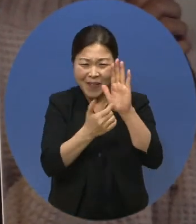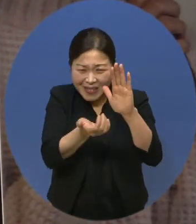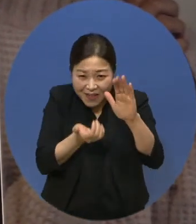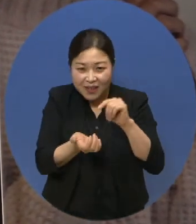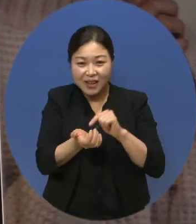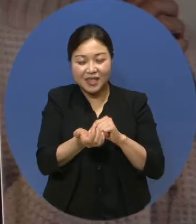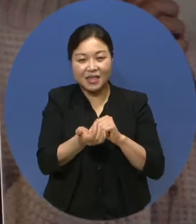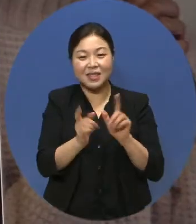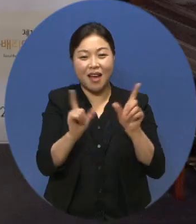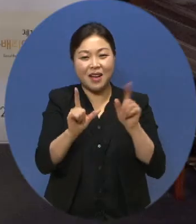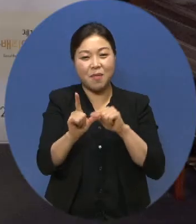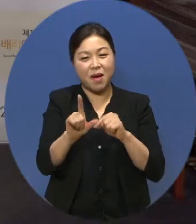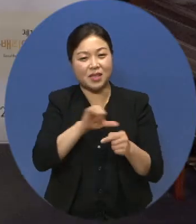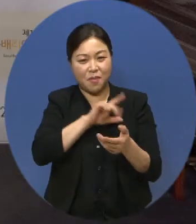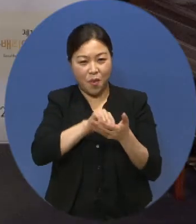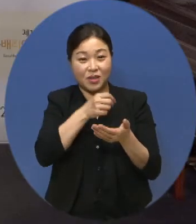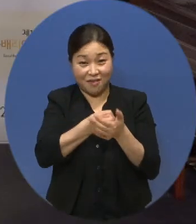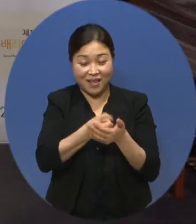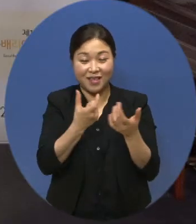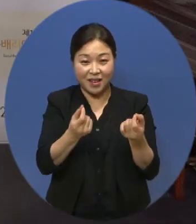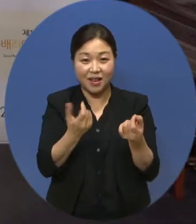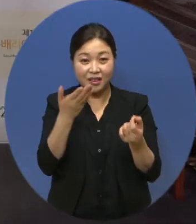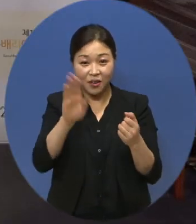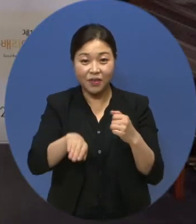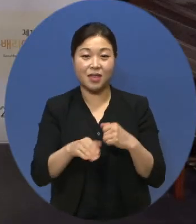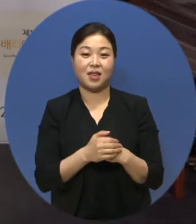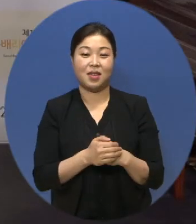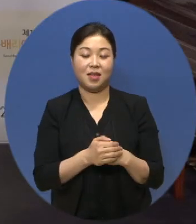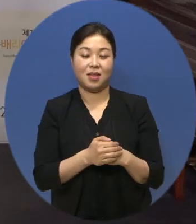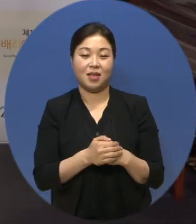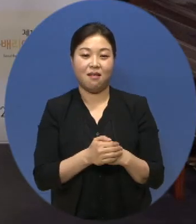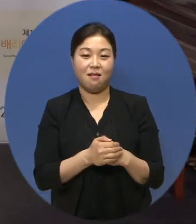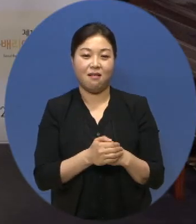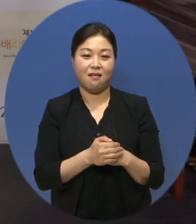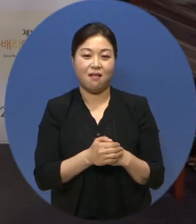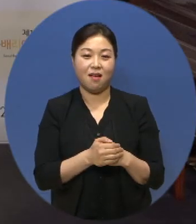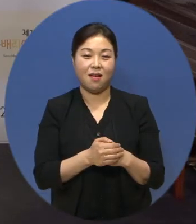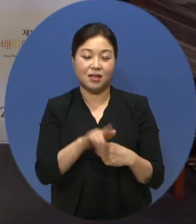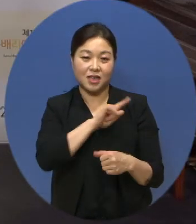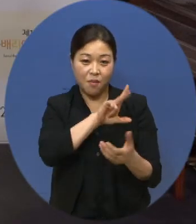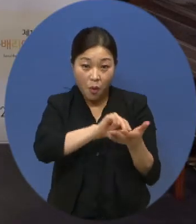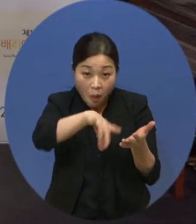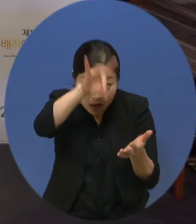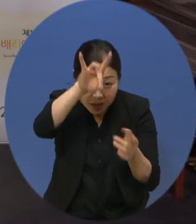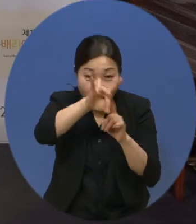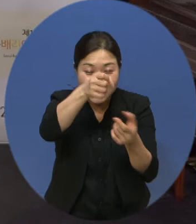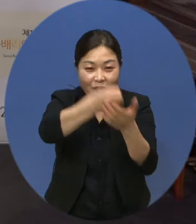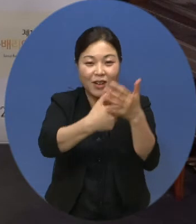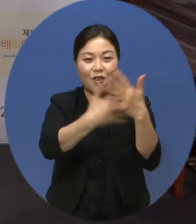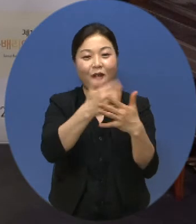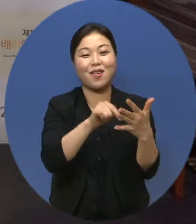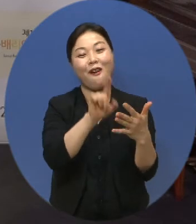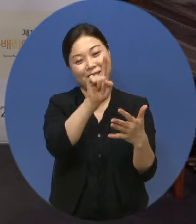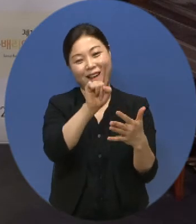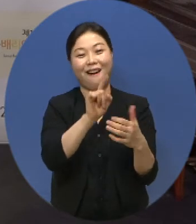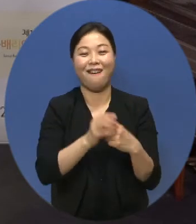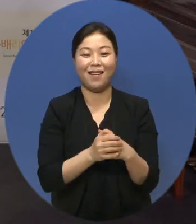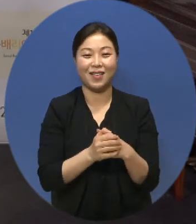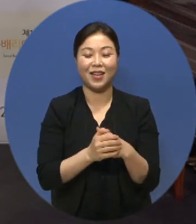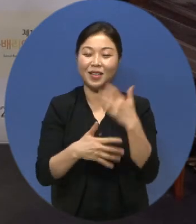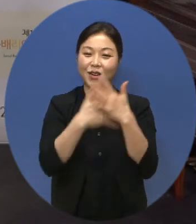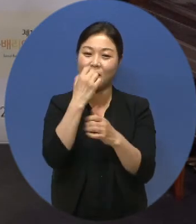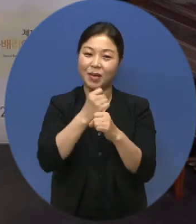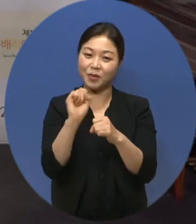짓고 막 이랬었는데, 처음으로 유일하게 제목부터 정했던 영화인데, 이거를 영화를 만들게 된